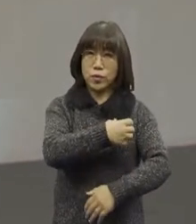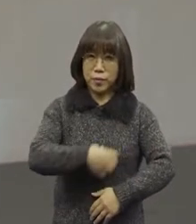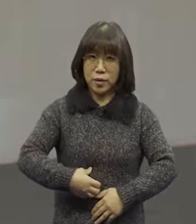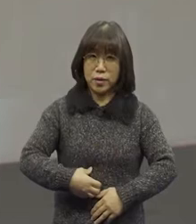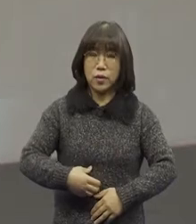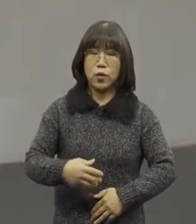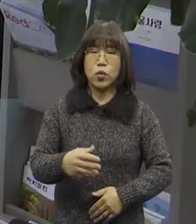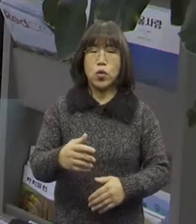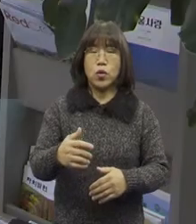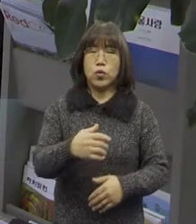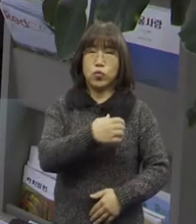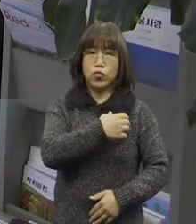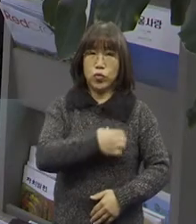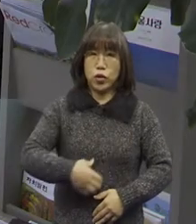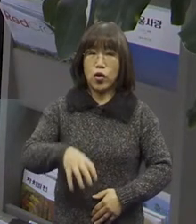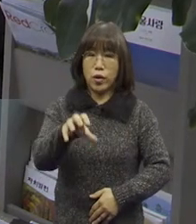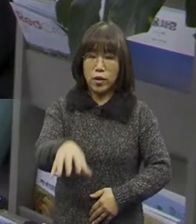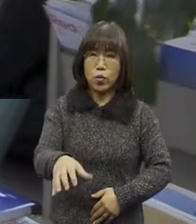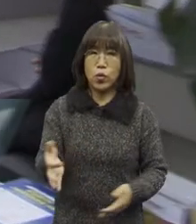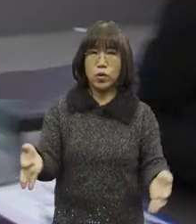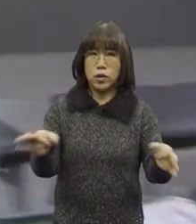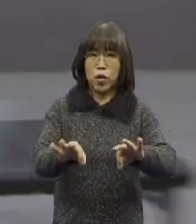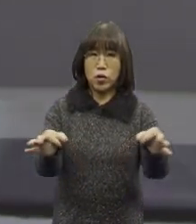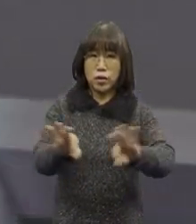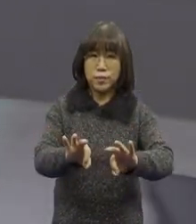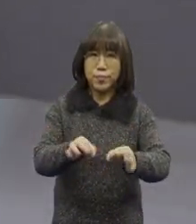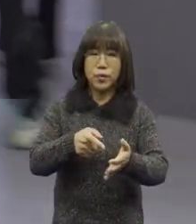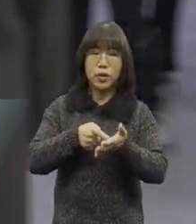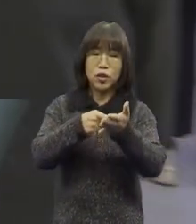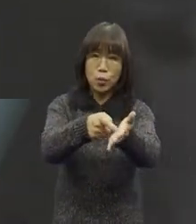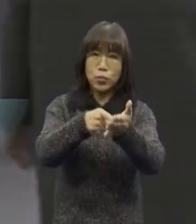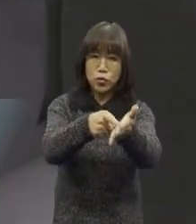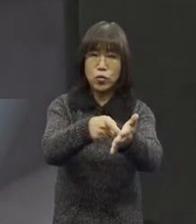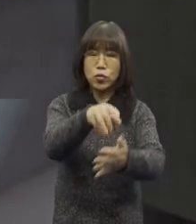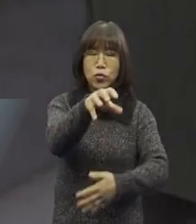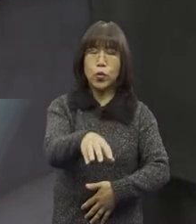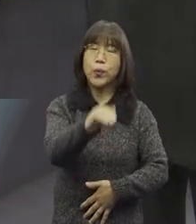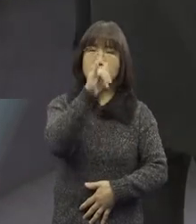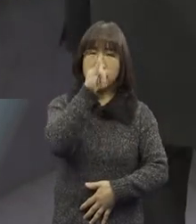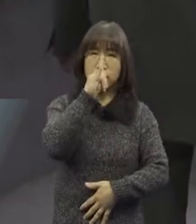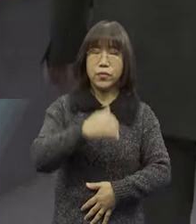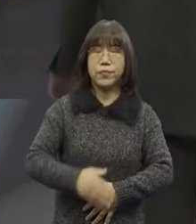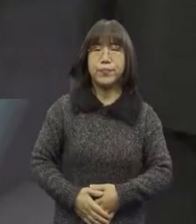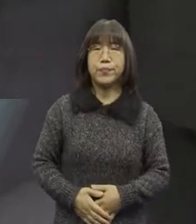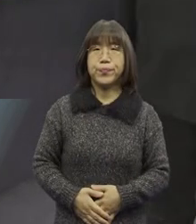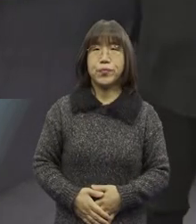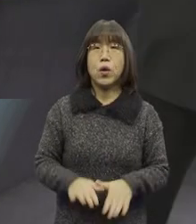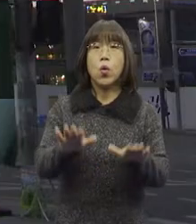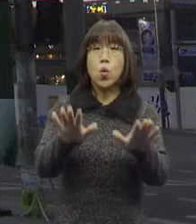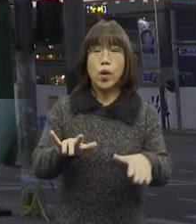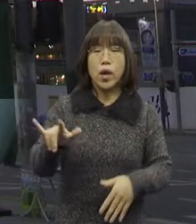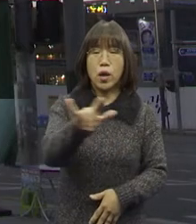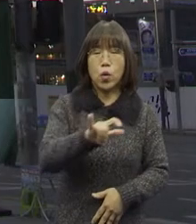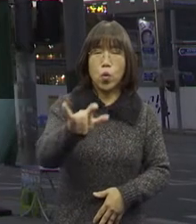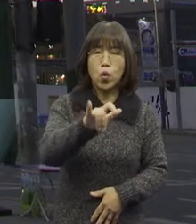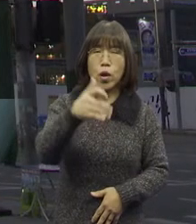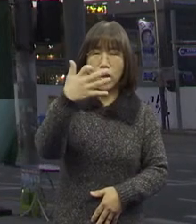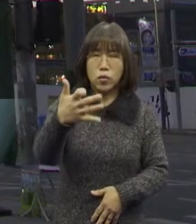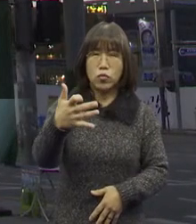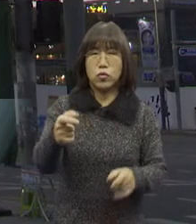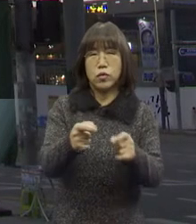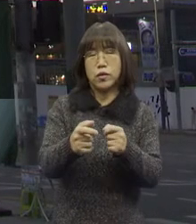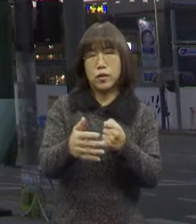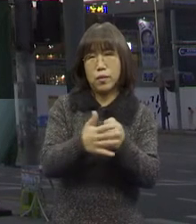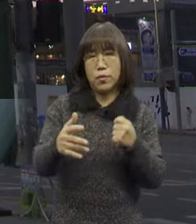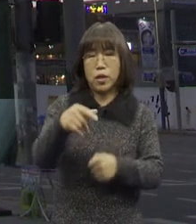구청 각 부서의 도 성금을 전달할 수 있는 접수 창구가 마련되어 있습니다 특히 올해는 코로나 1구 로